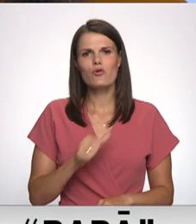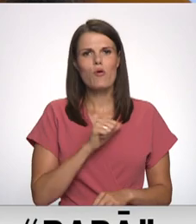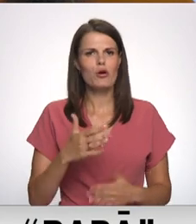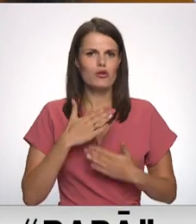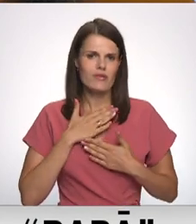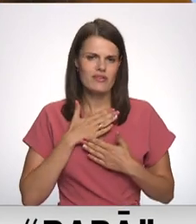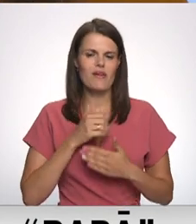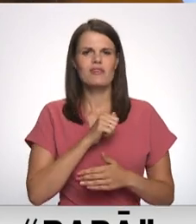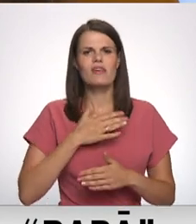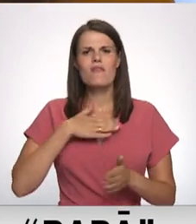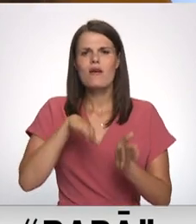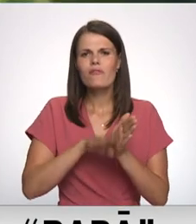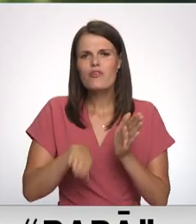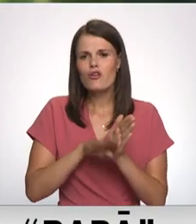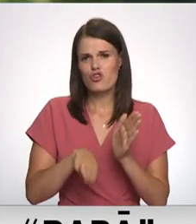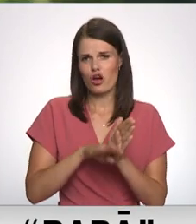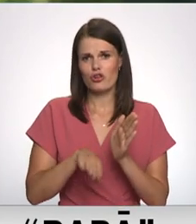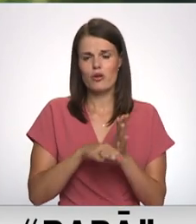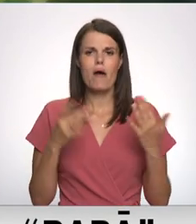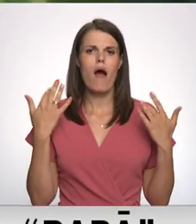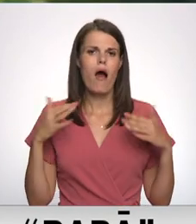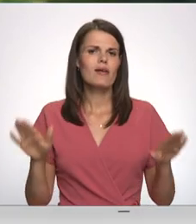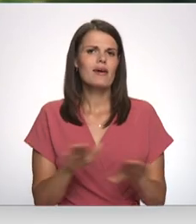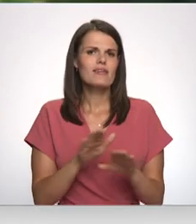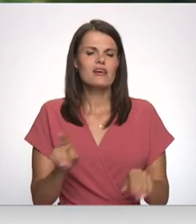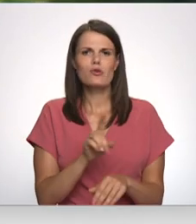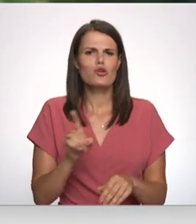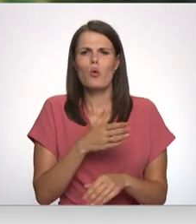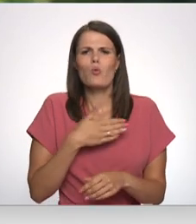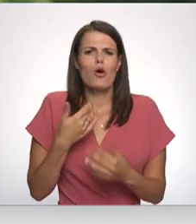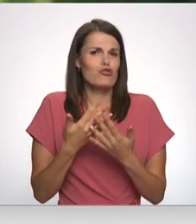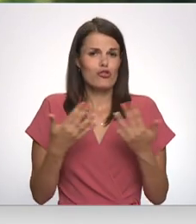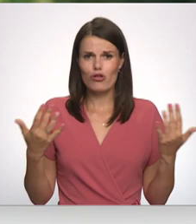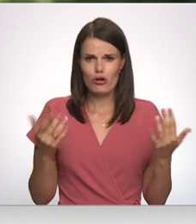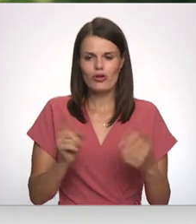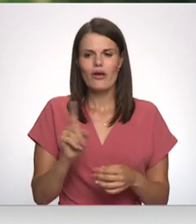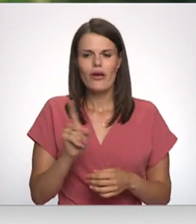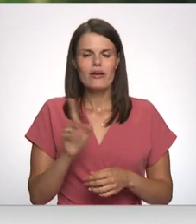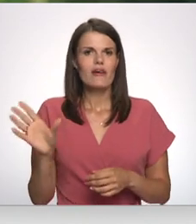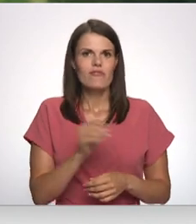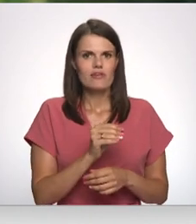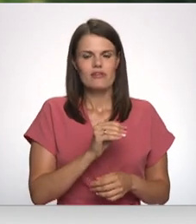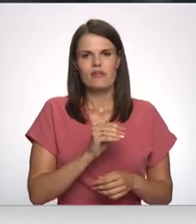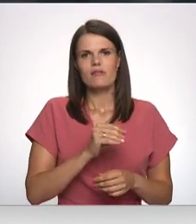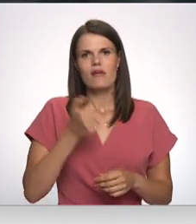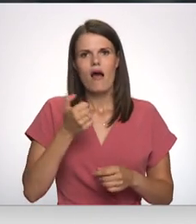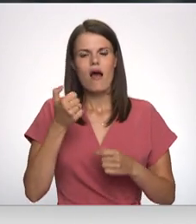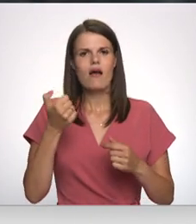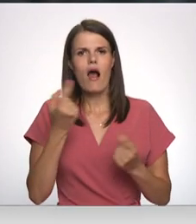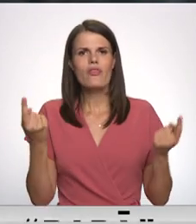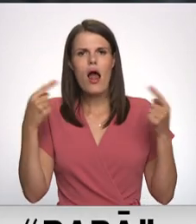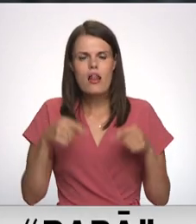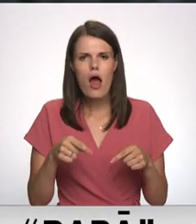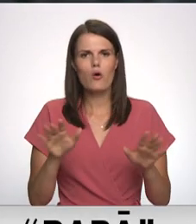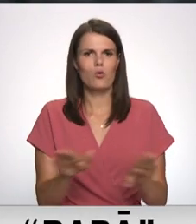savā vienkāršībā bez statusiem. Āra dziesmas ir ļoti dažādas, ir faktiski visas gadskārtieru dziesmas, darba